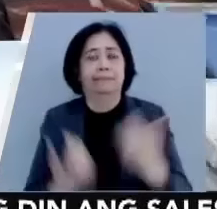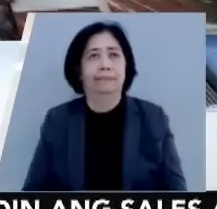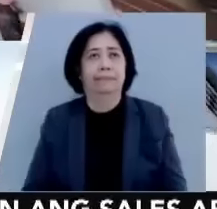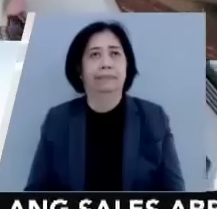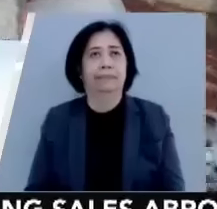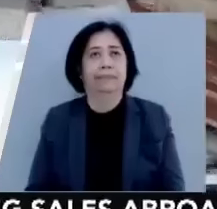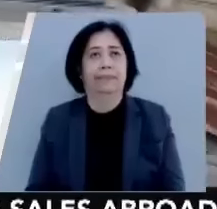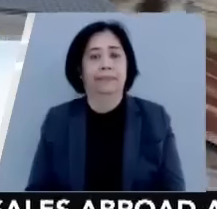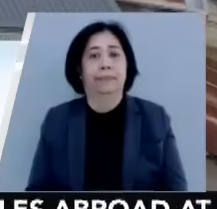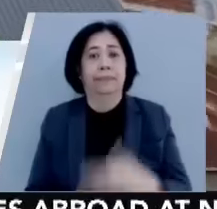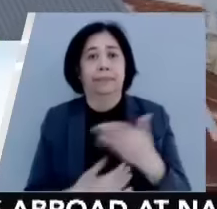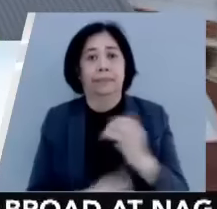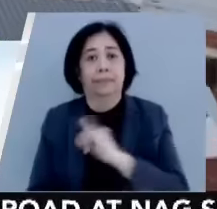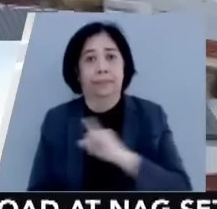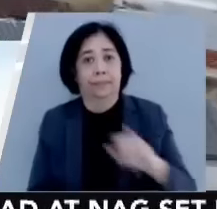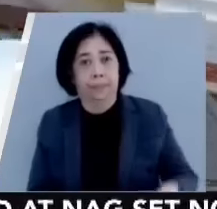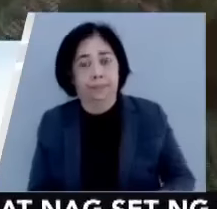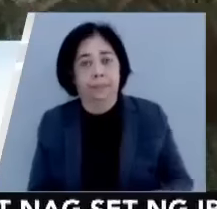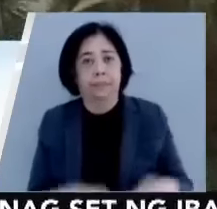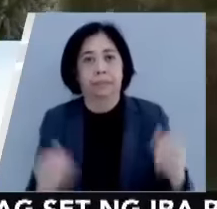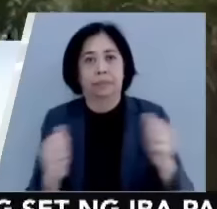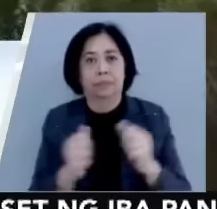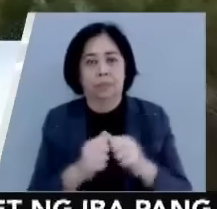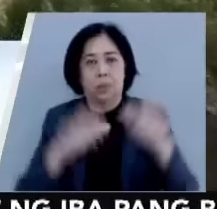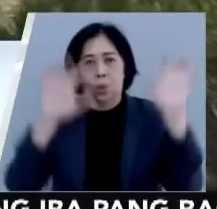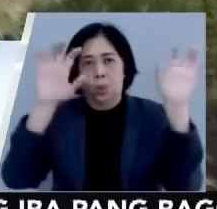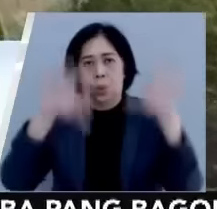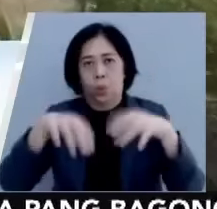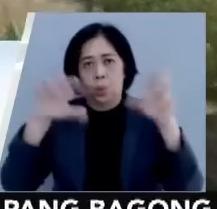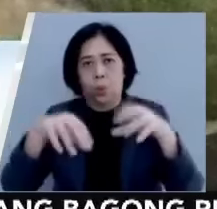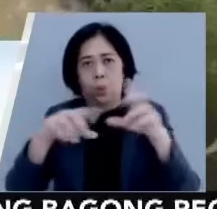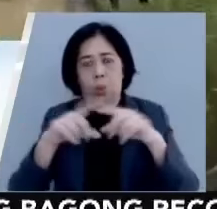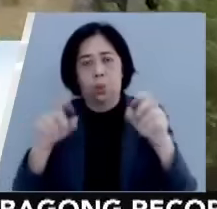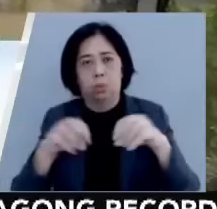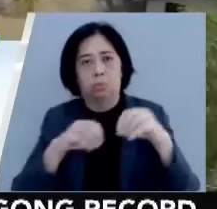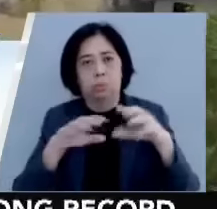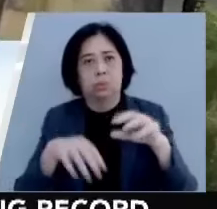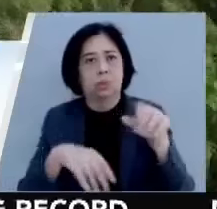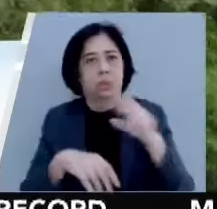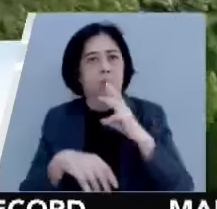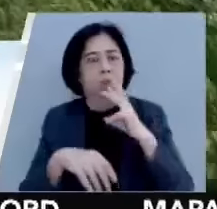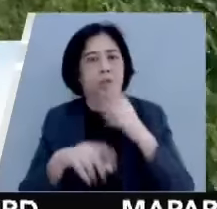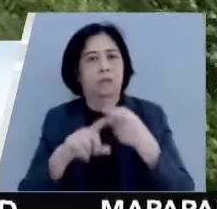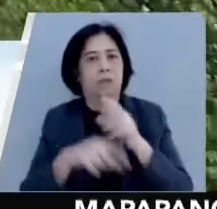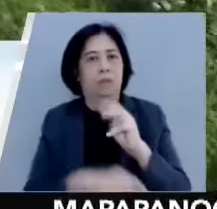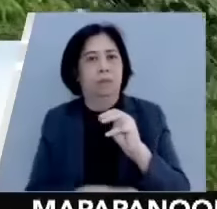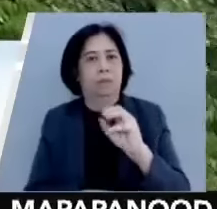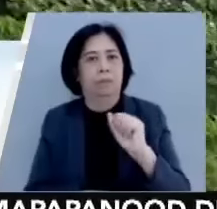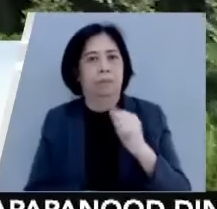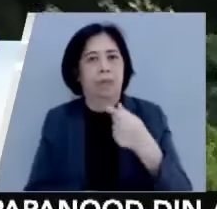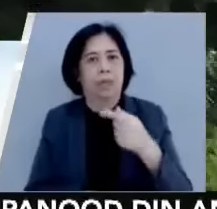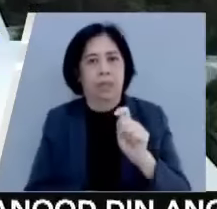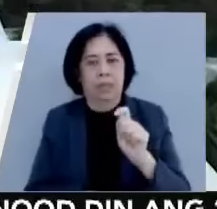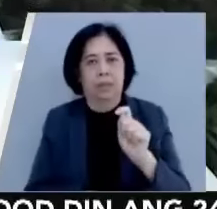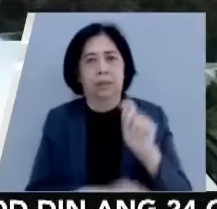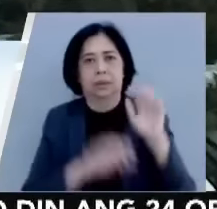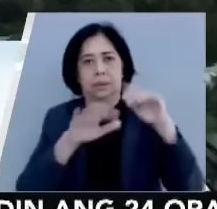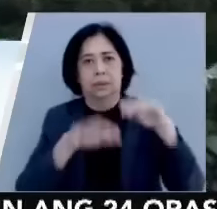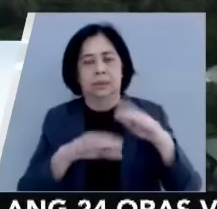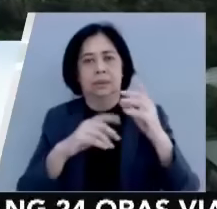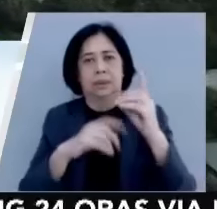Isabela, pinagsamang buhos ng ulan at pagpapakawala naman ng tubig ng Magat Dam ang nagpabaha sa ilang lugar.